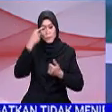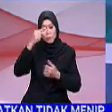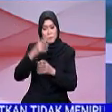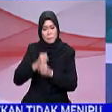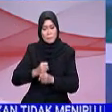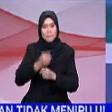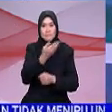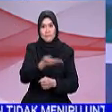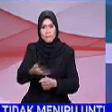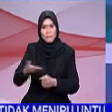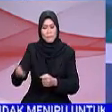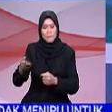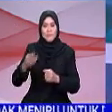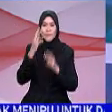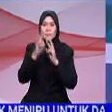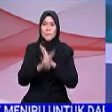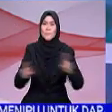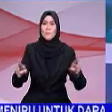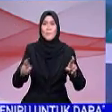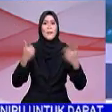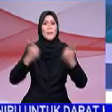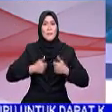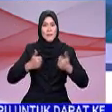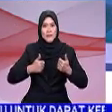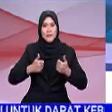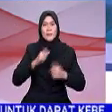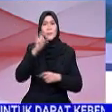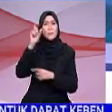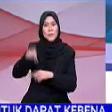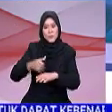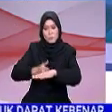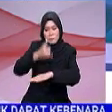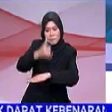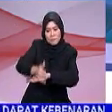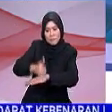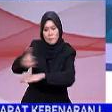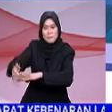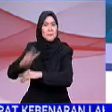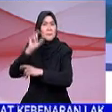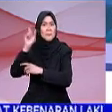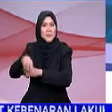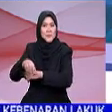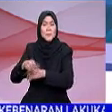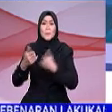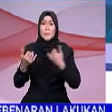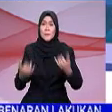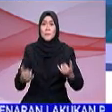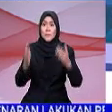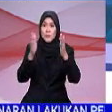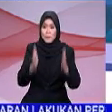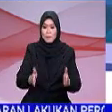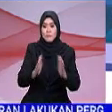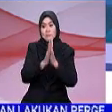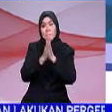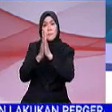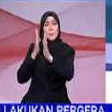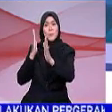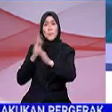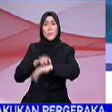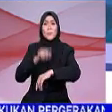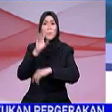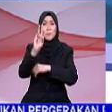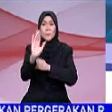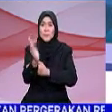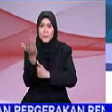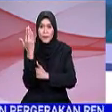bagi persiapan juadah hari raya tanpa perlu meletas ke daerah lain. Tinjauan mendapati penduduk mula beratur pukul 7